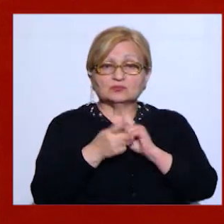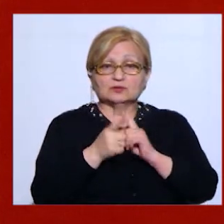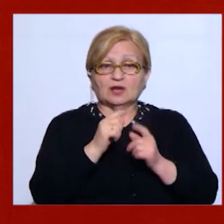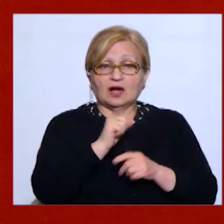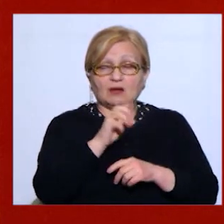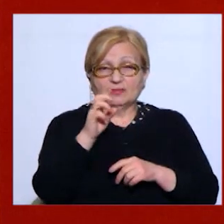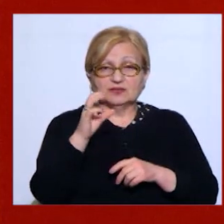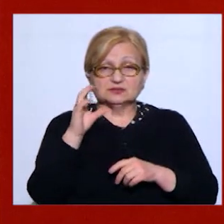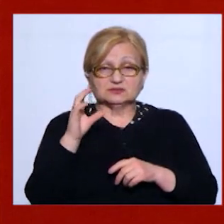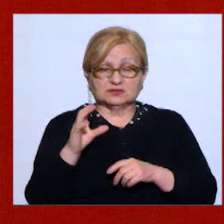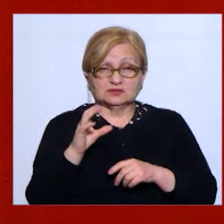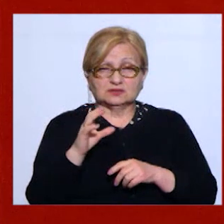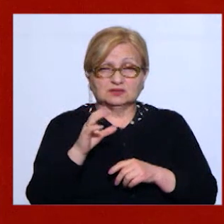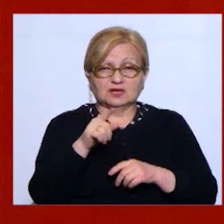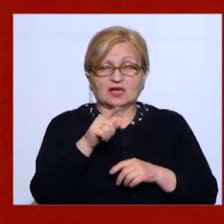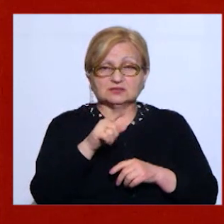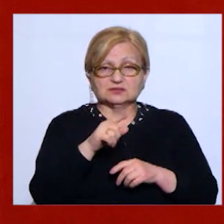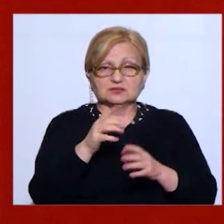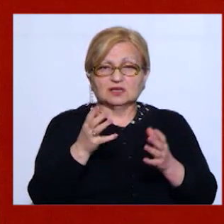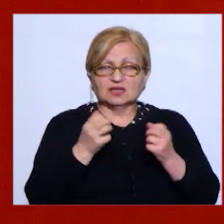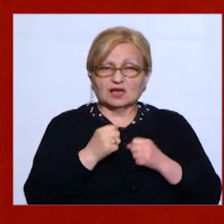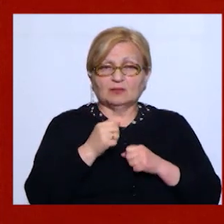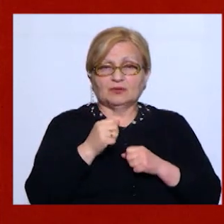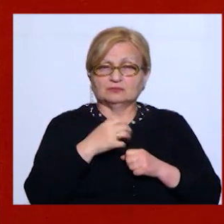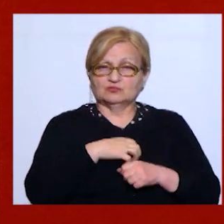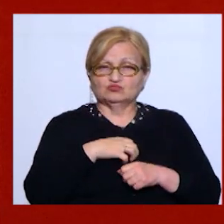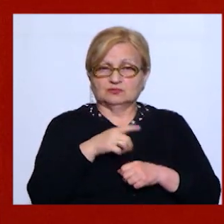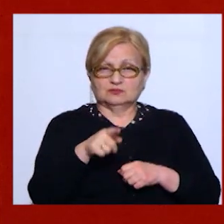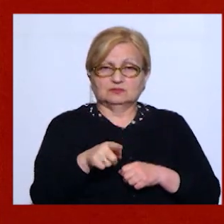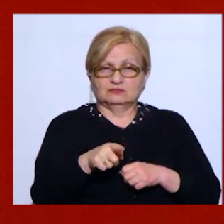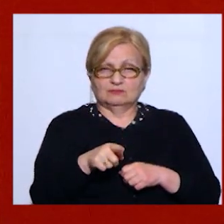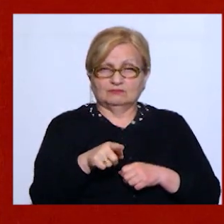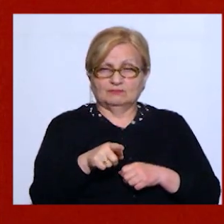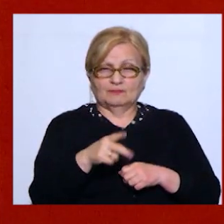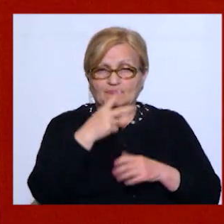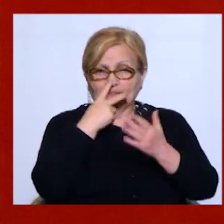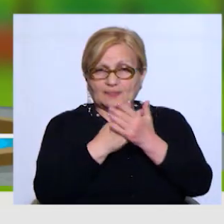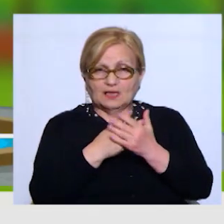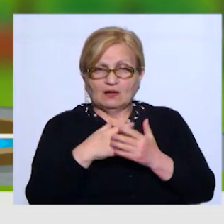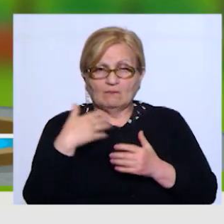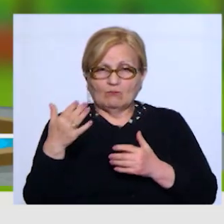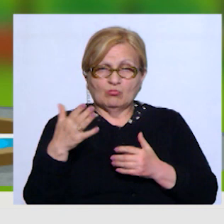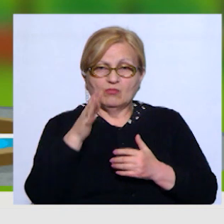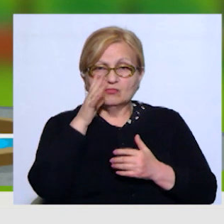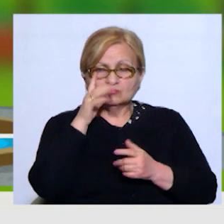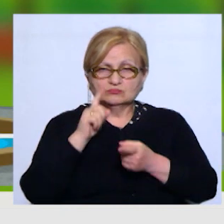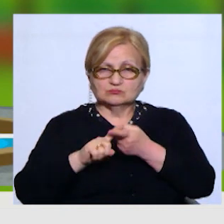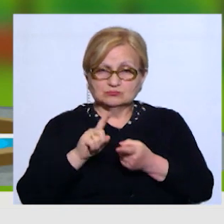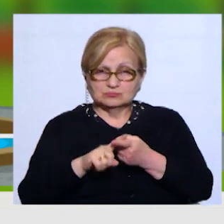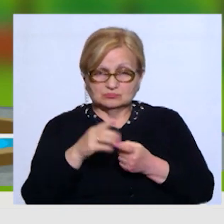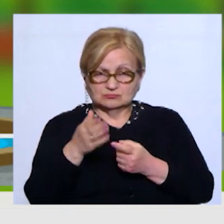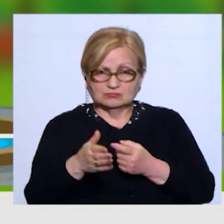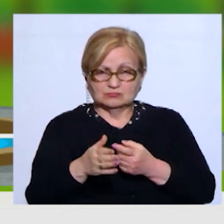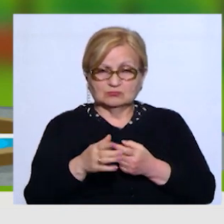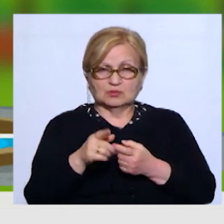და ც კოეფიციენტები იღებენ ნიშნულობას. აი ეგ არის მოცემული მარჯნივ დროის დამოკიდებულება პოზიციაზე, თქვათ, აი ეს